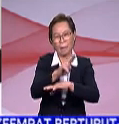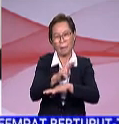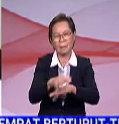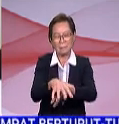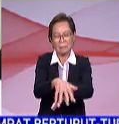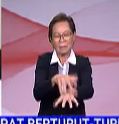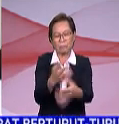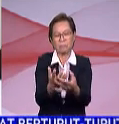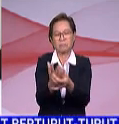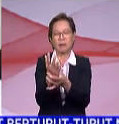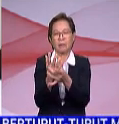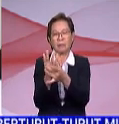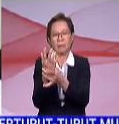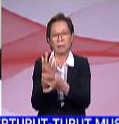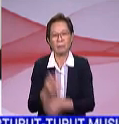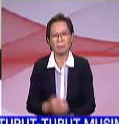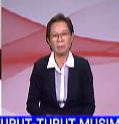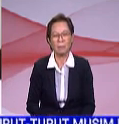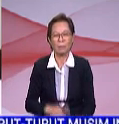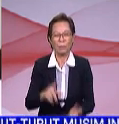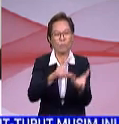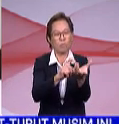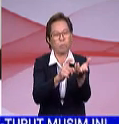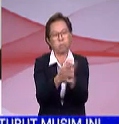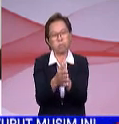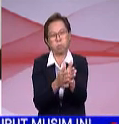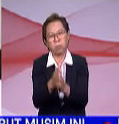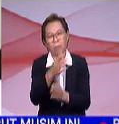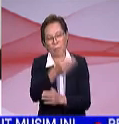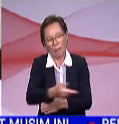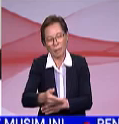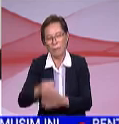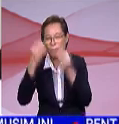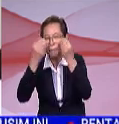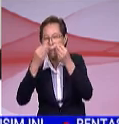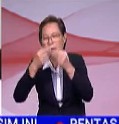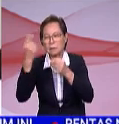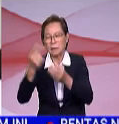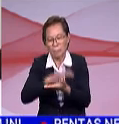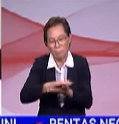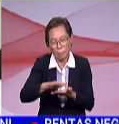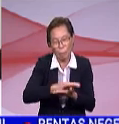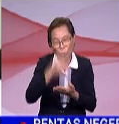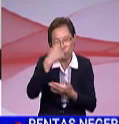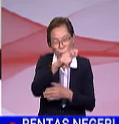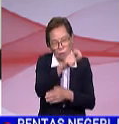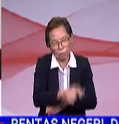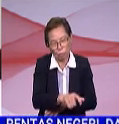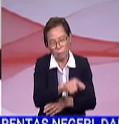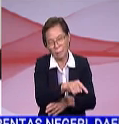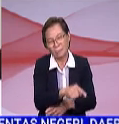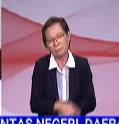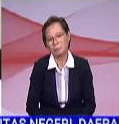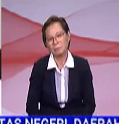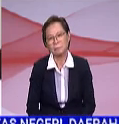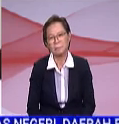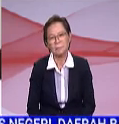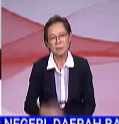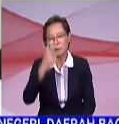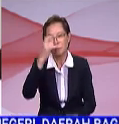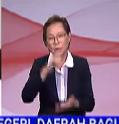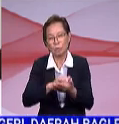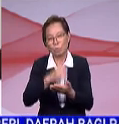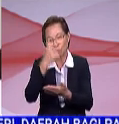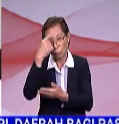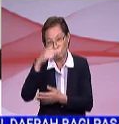tangan. Lepas itu penggunaan hand sanitizer, barang-barang makeup pun sentiasa kasih bersih untuk satu orang klien itu. Sebab itu